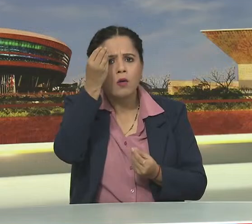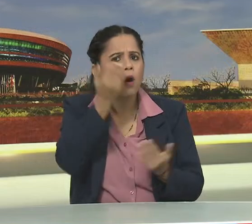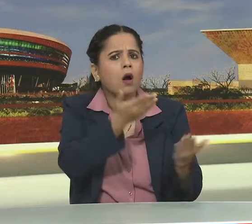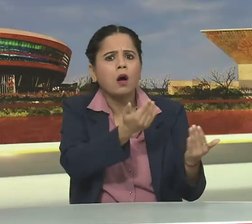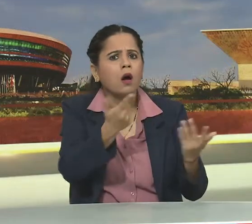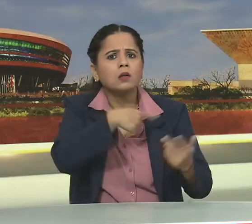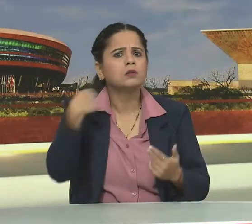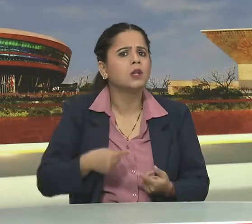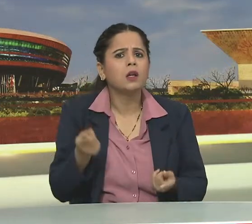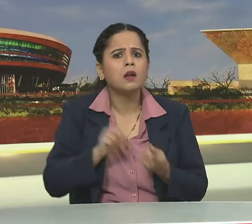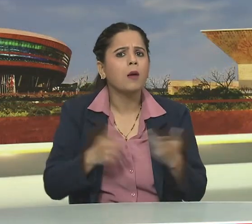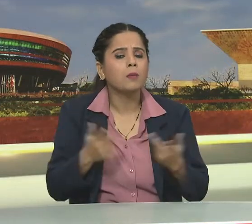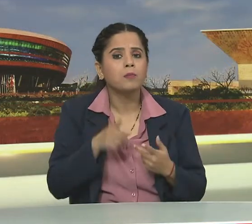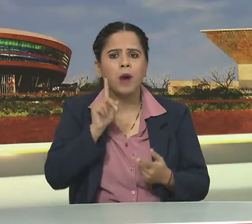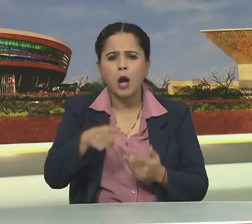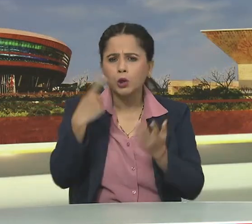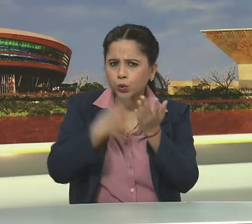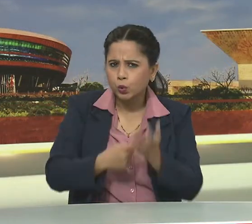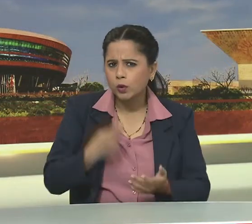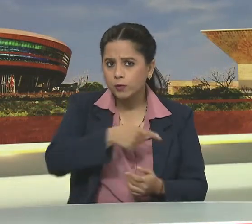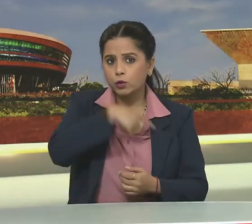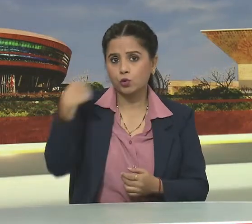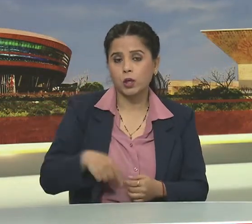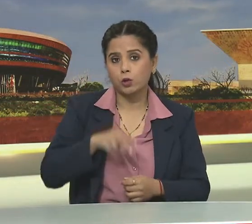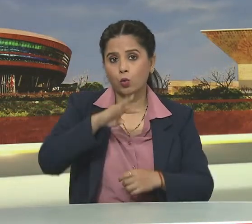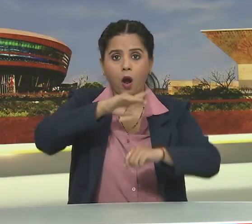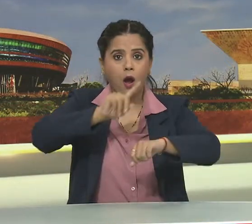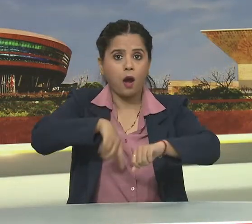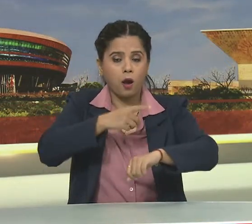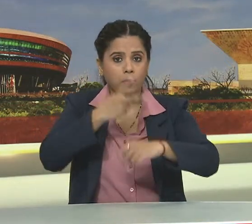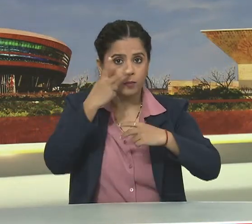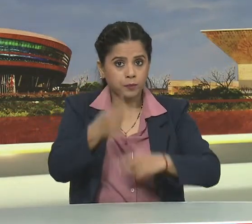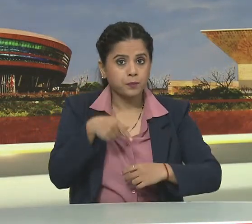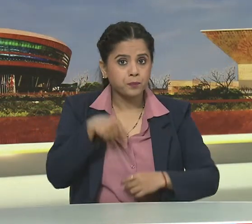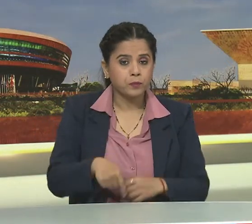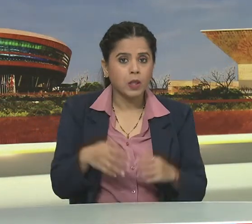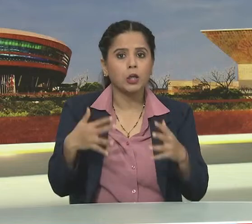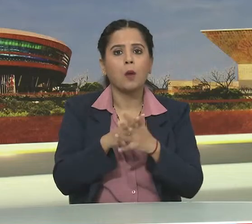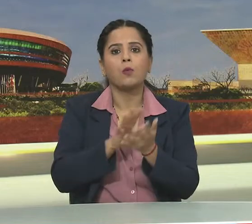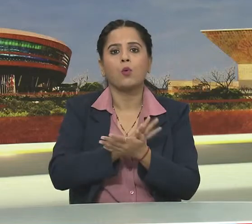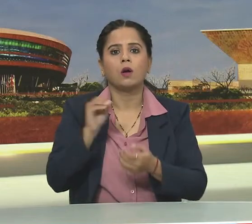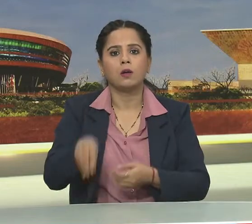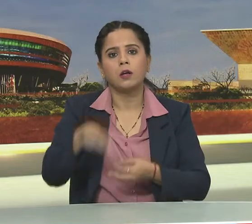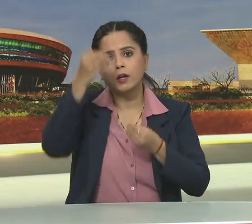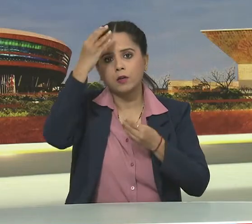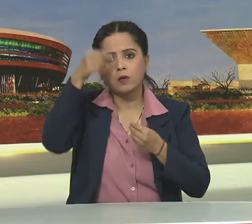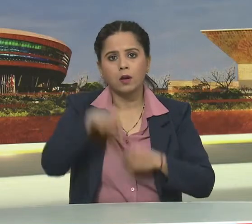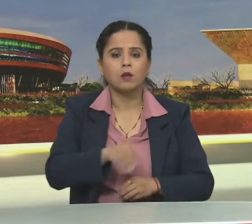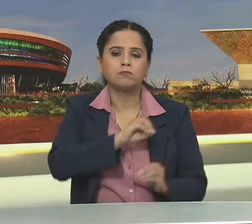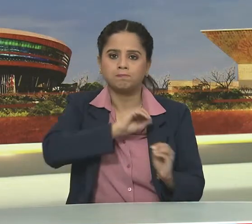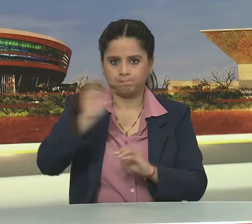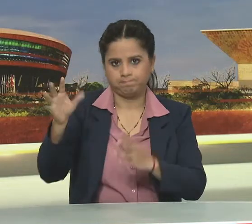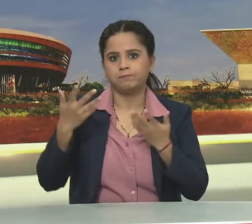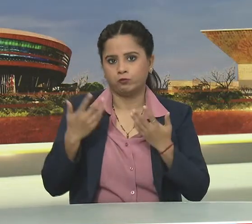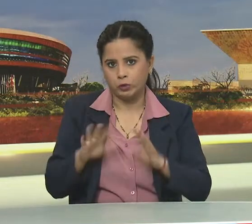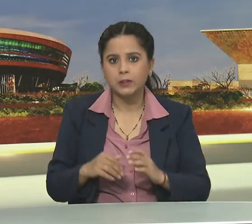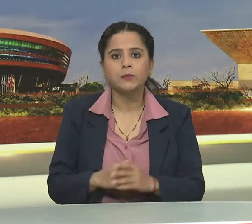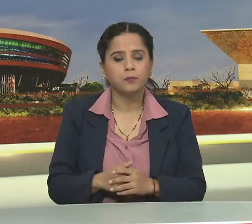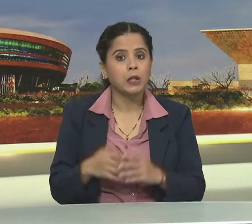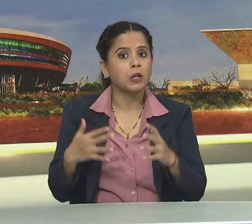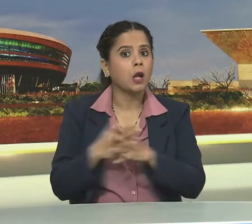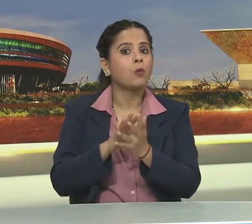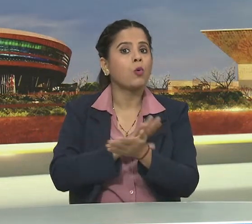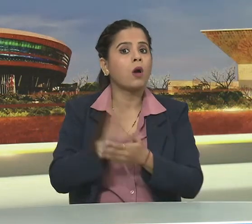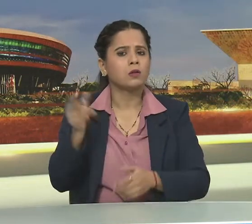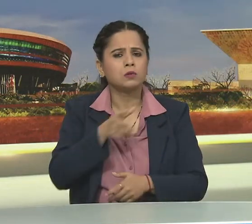थी। नियमों के अनुसार चीन ने 24 घंटे के भीतर WHO को जानकारी मुहैया करवाई है।